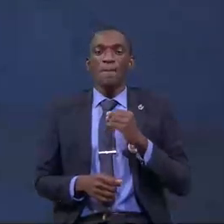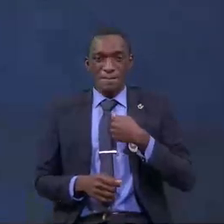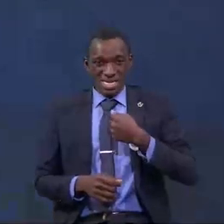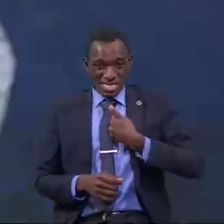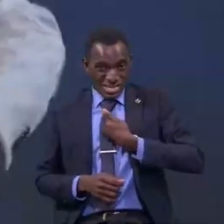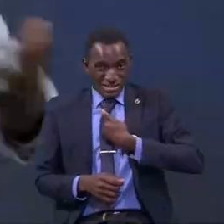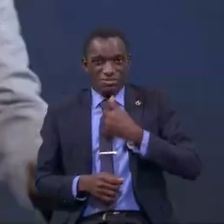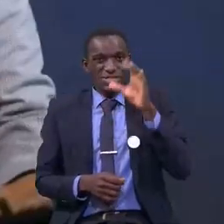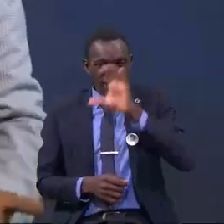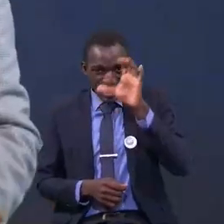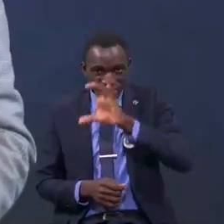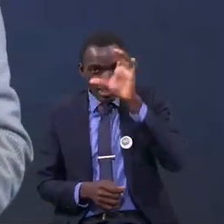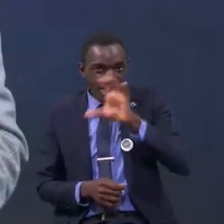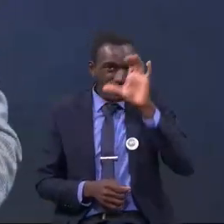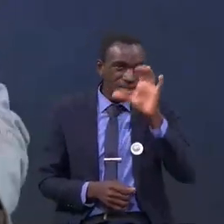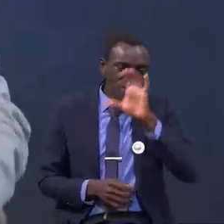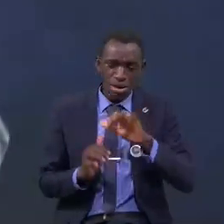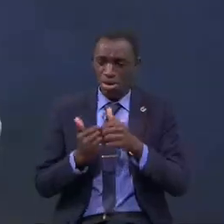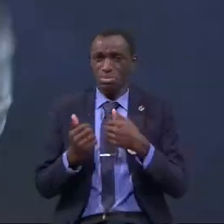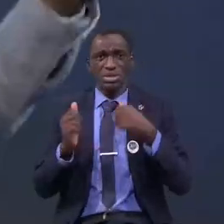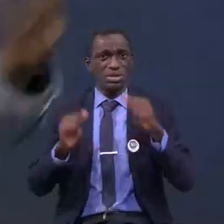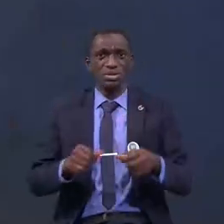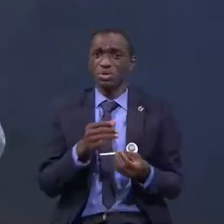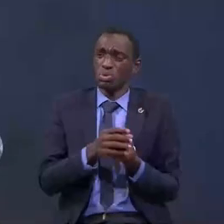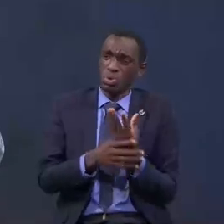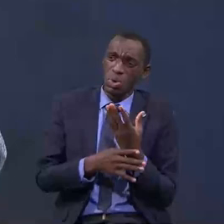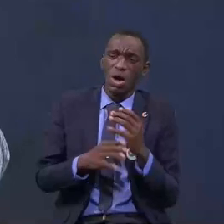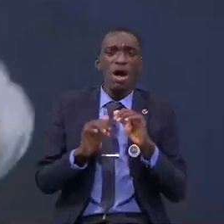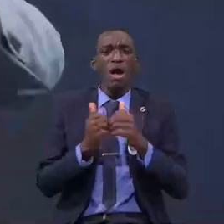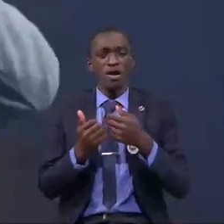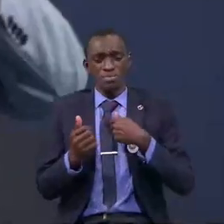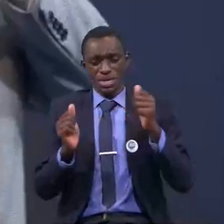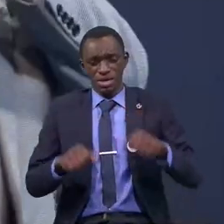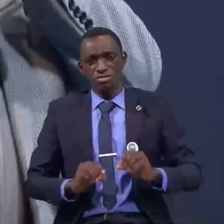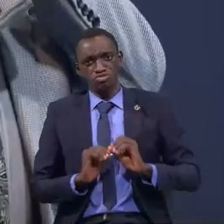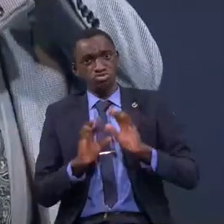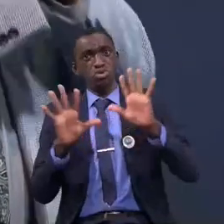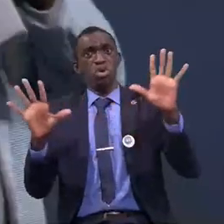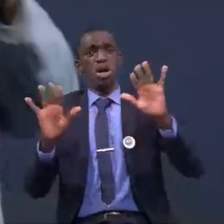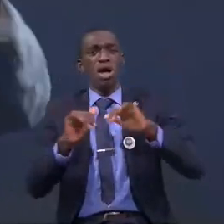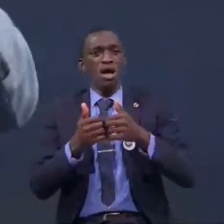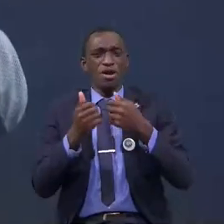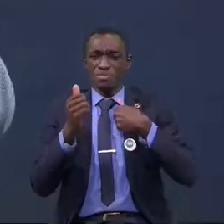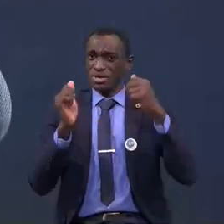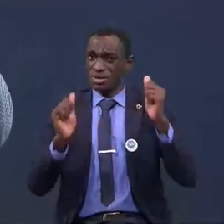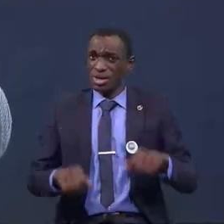C'est moi qui cherchais. Comment je peux grandir? Comment est-ce que je peux rayonner?